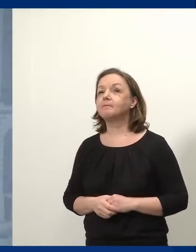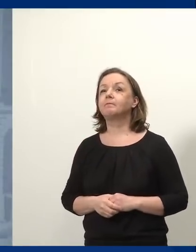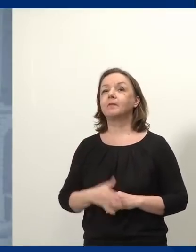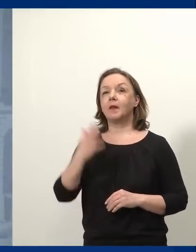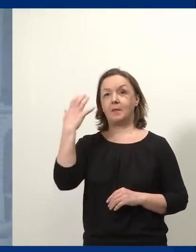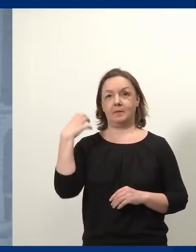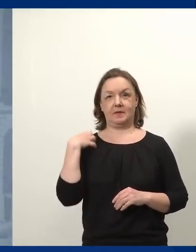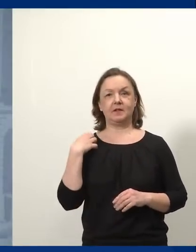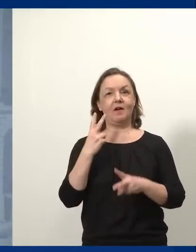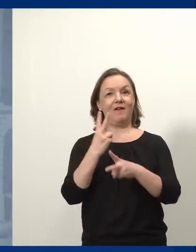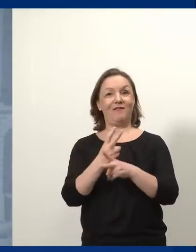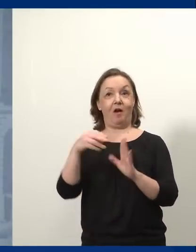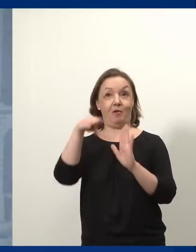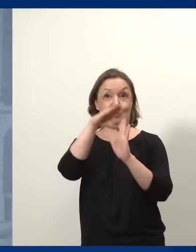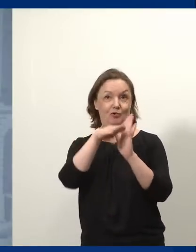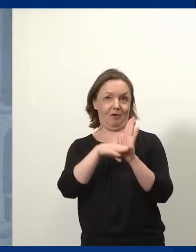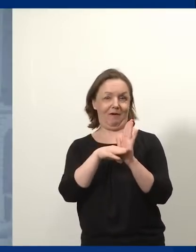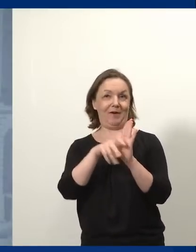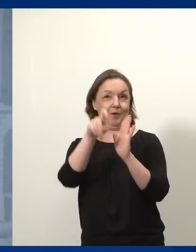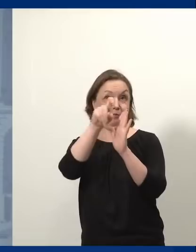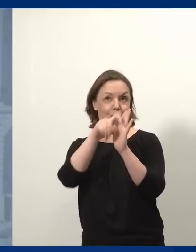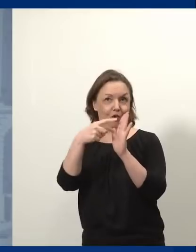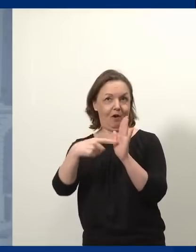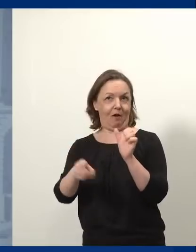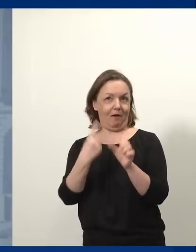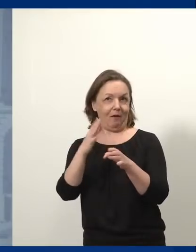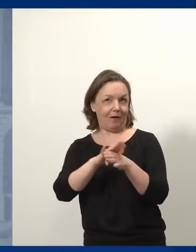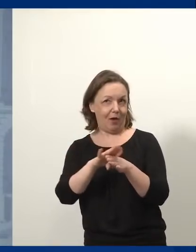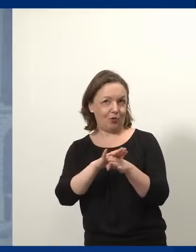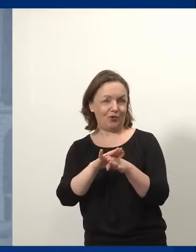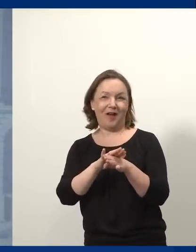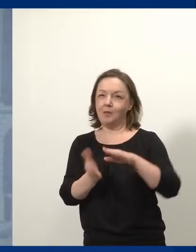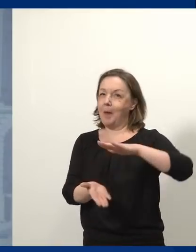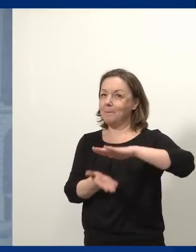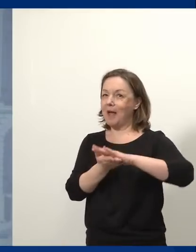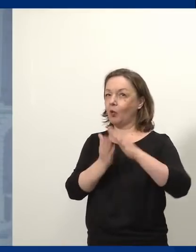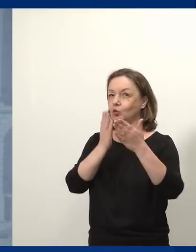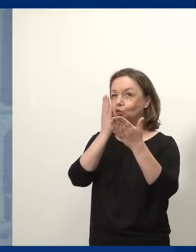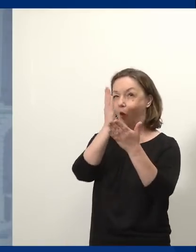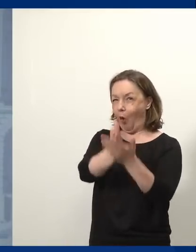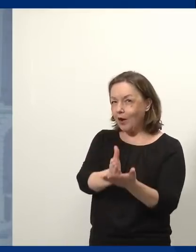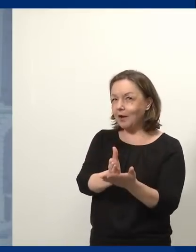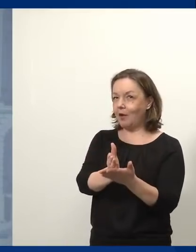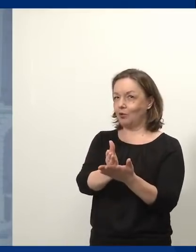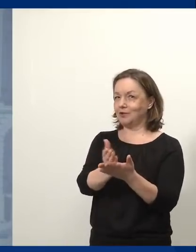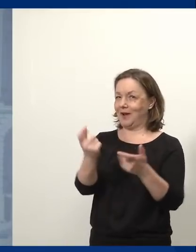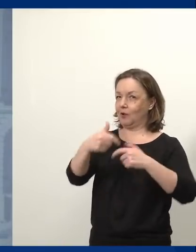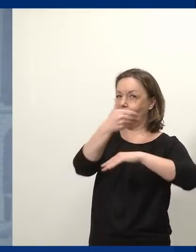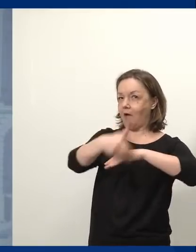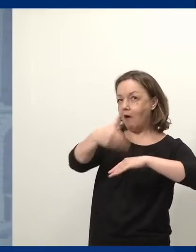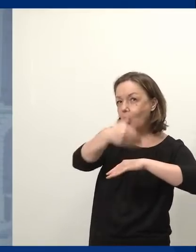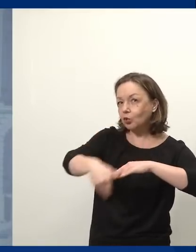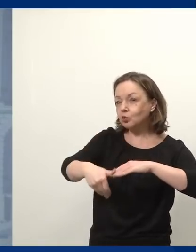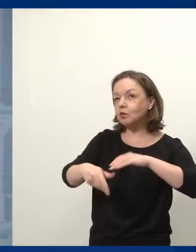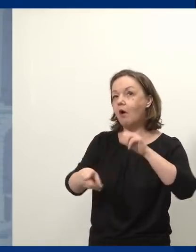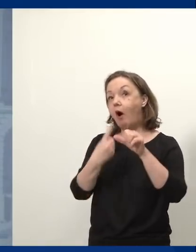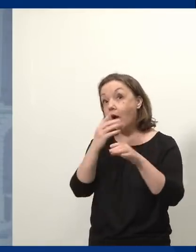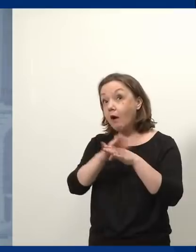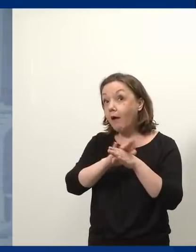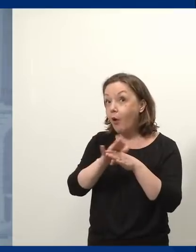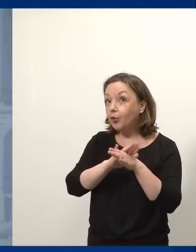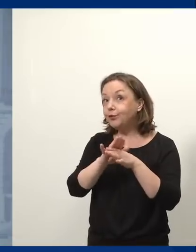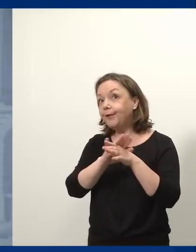valmiuslain pykälien käyttöönotto tai vastaavien perusoikeuksia rajoittavien pykälien tarve ja